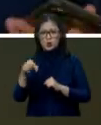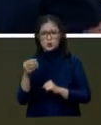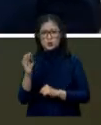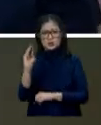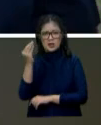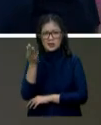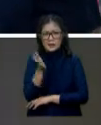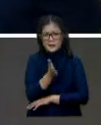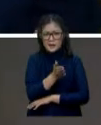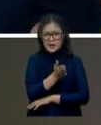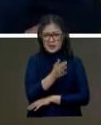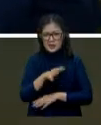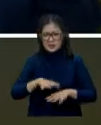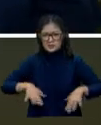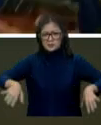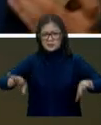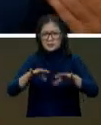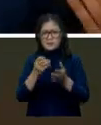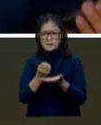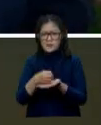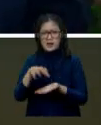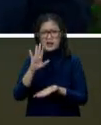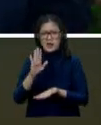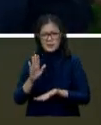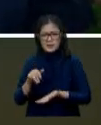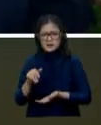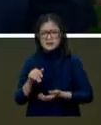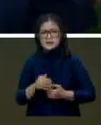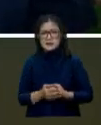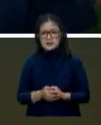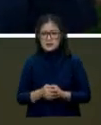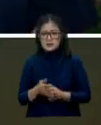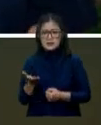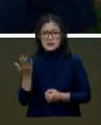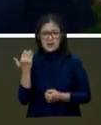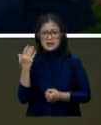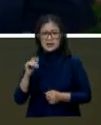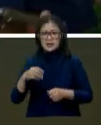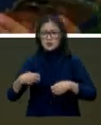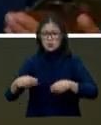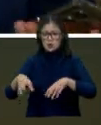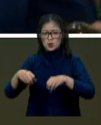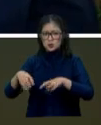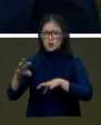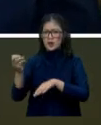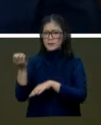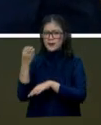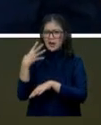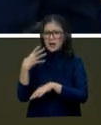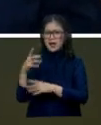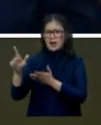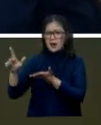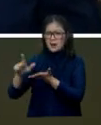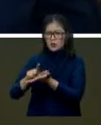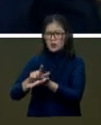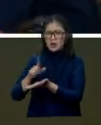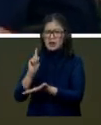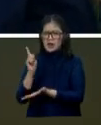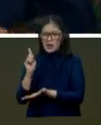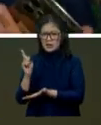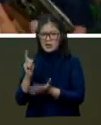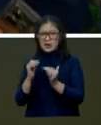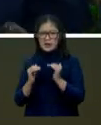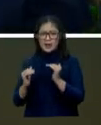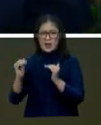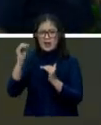terpantau melambung tinggi ee tadi juga dibenarkan oleh sejumlah pedagang yang membenarkan bahwa ee kenaikan ini sudah terjadi